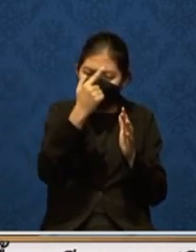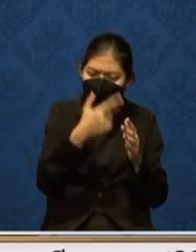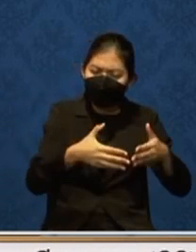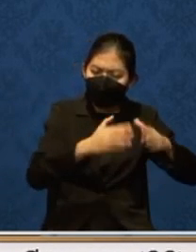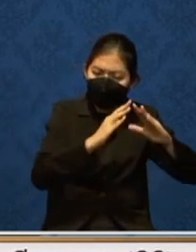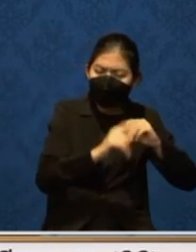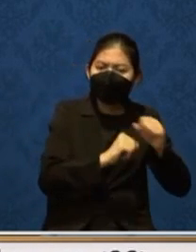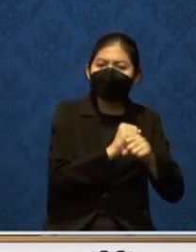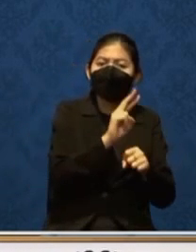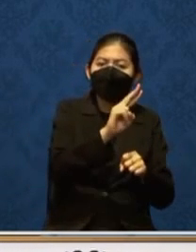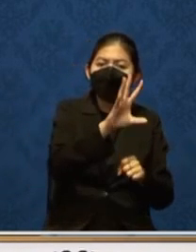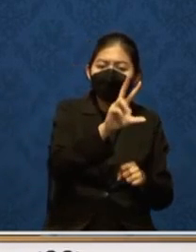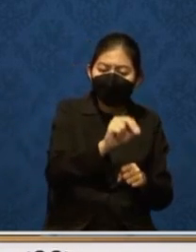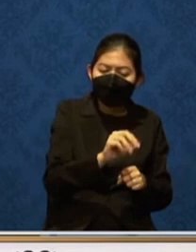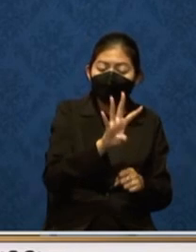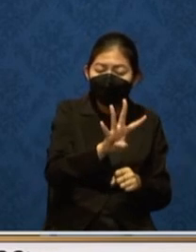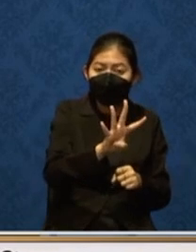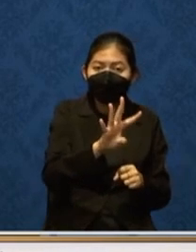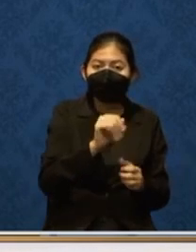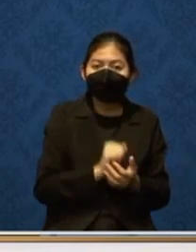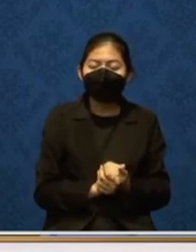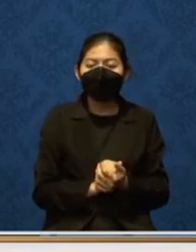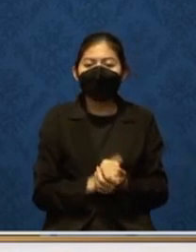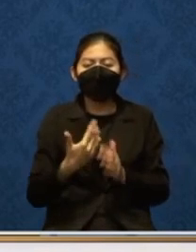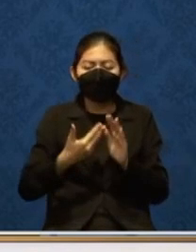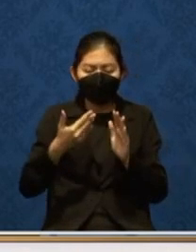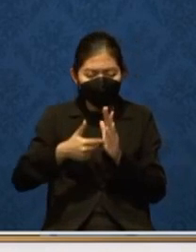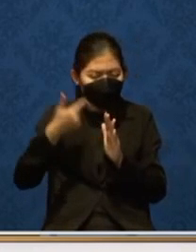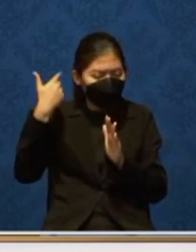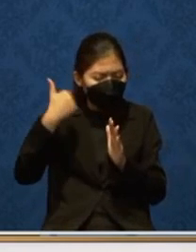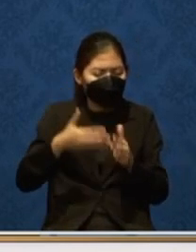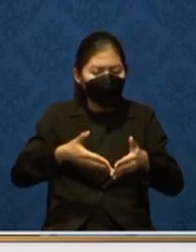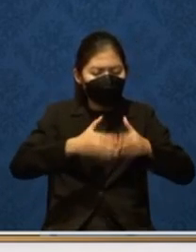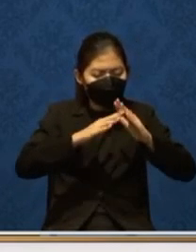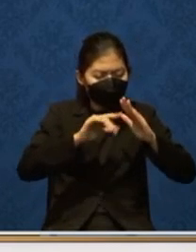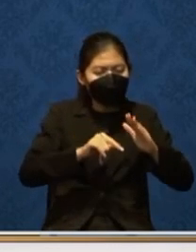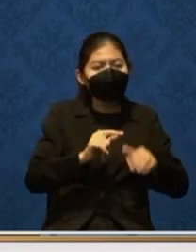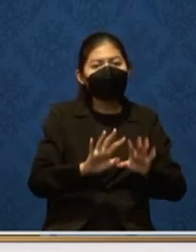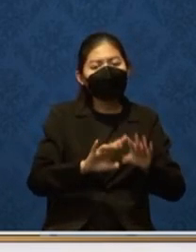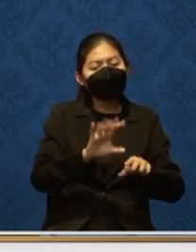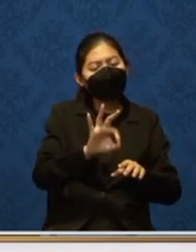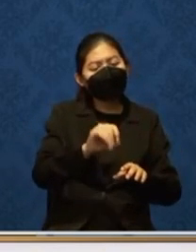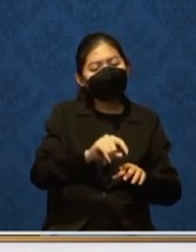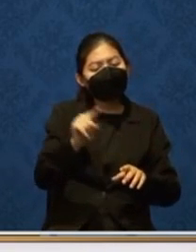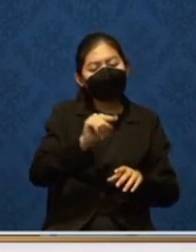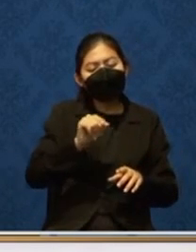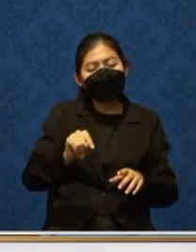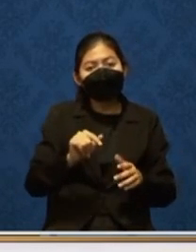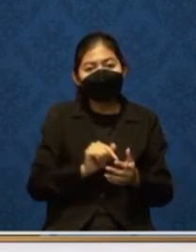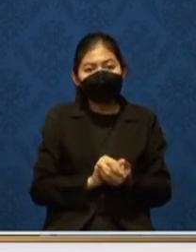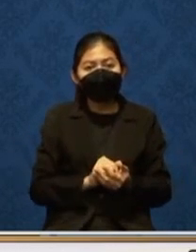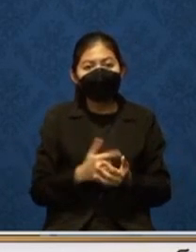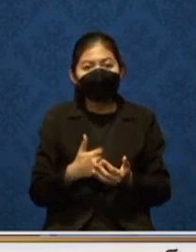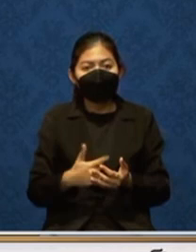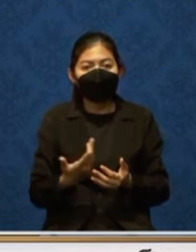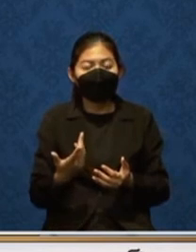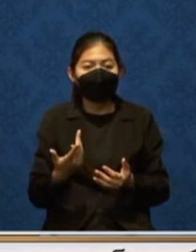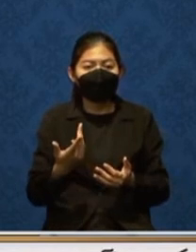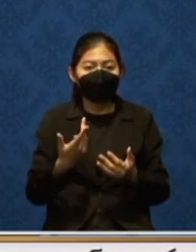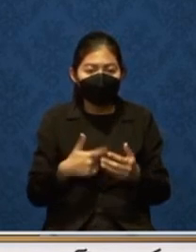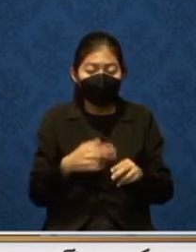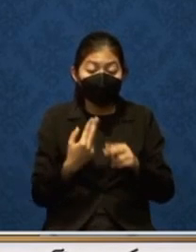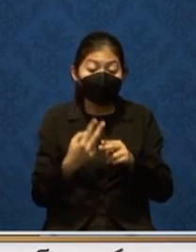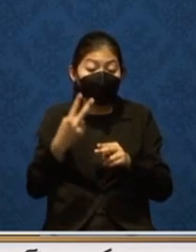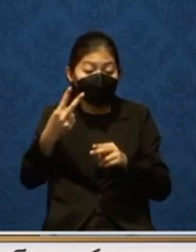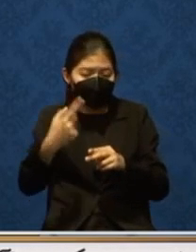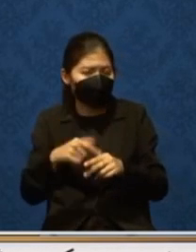ในปี 2534 โดยที่ตอนก่อตั้ง ประมาณ 92% ของห้นทั้หมดถูกถือโยคนนามสกุชิด